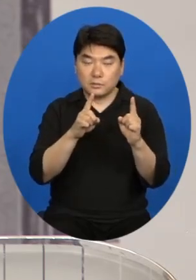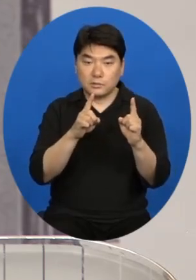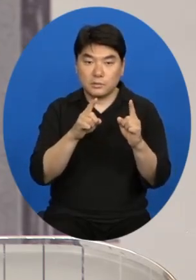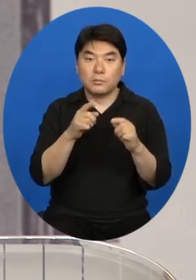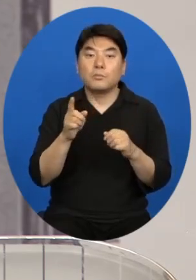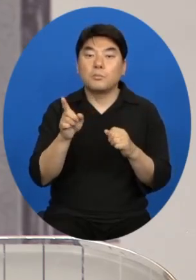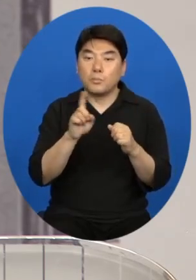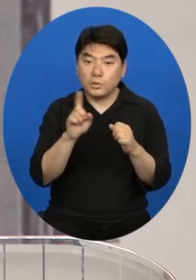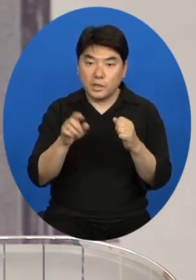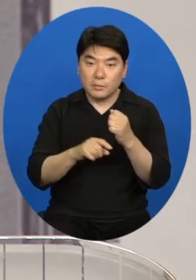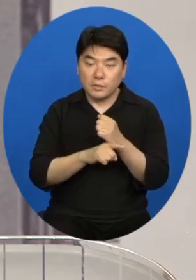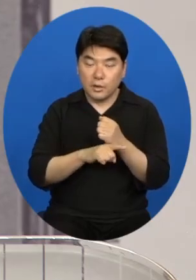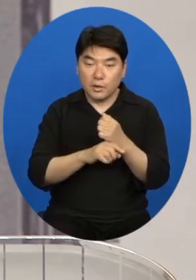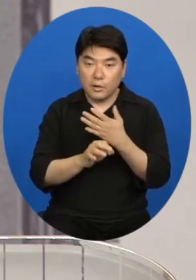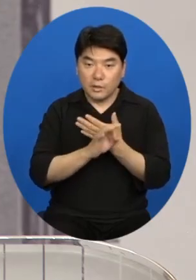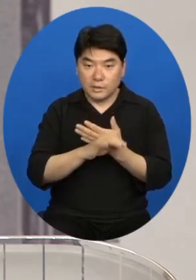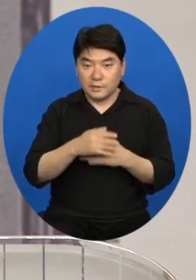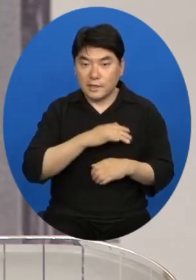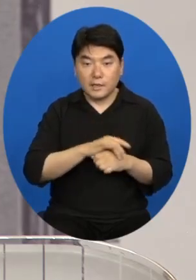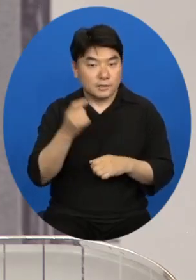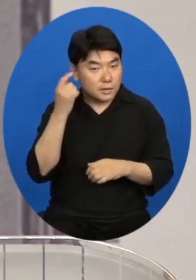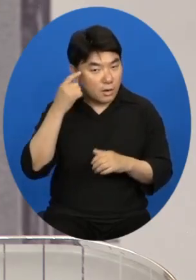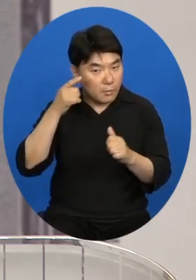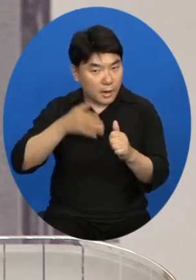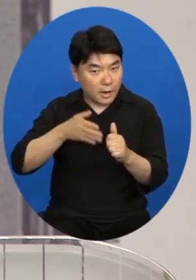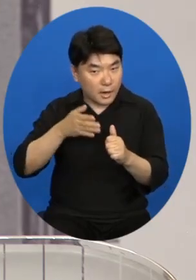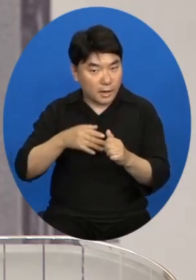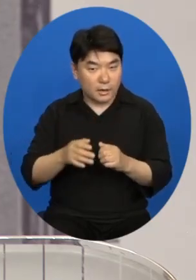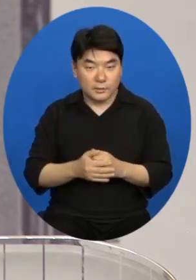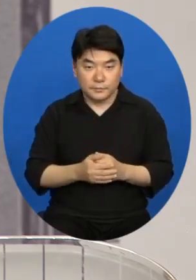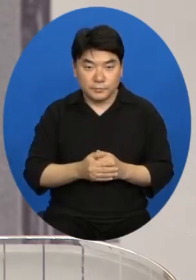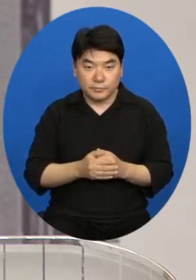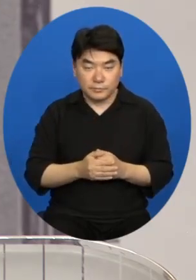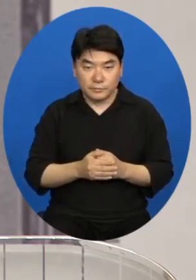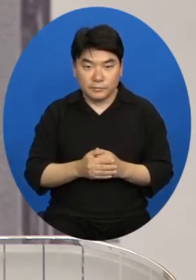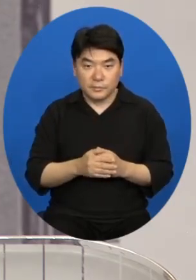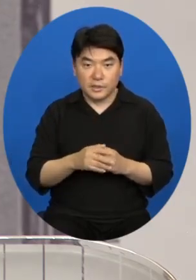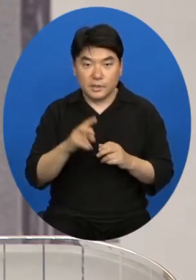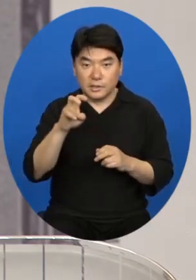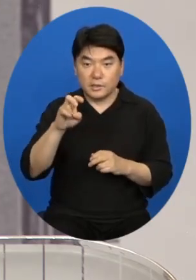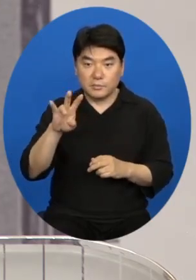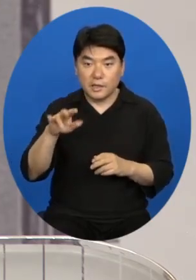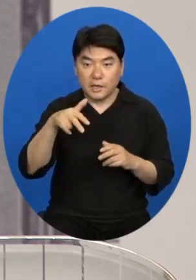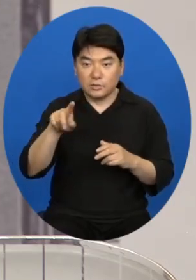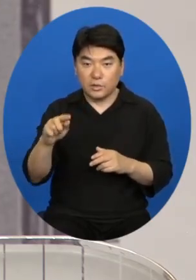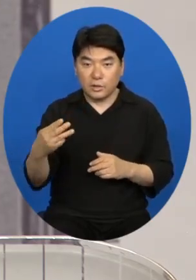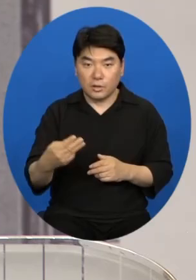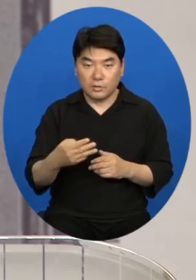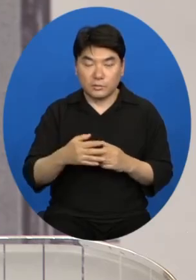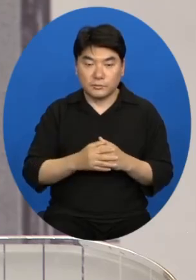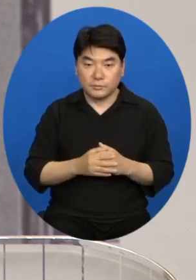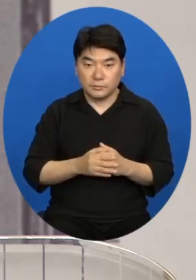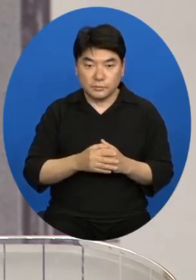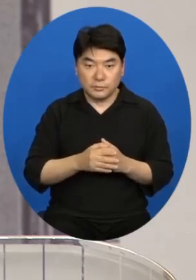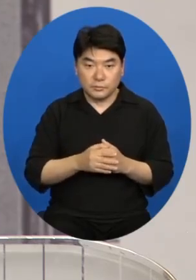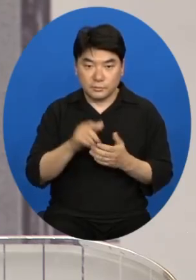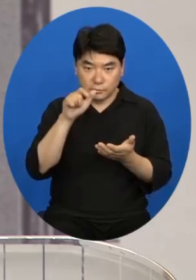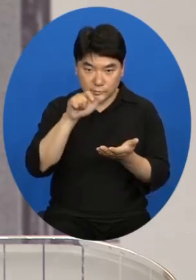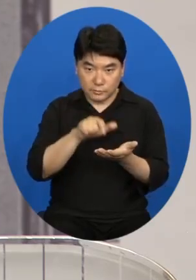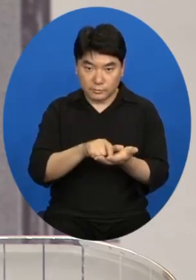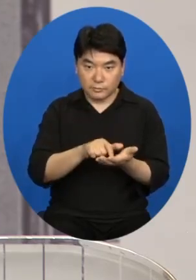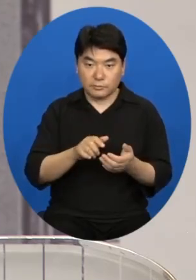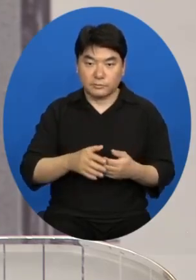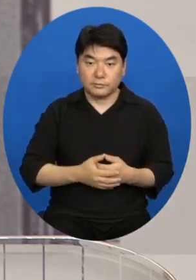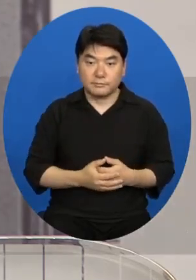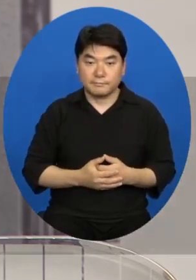뭔지 잘 들어봐 하면서 해주신 것이 오늘 24절이에요. 이것이 오늘 핵심 구절이 되겠습니다. 24절 말씀을